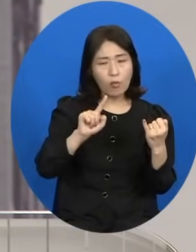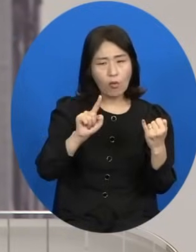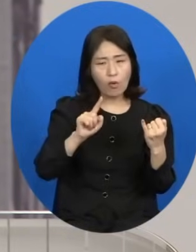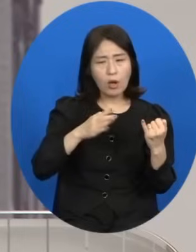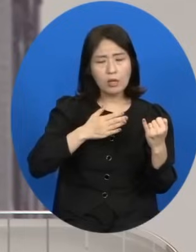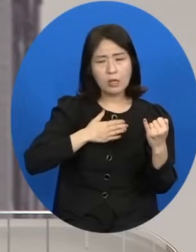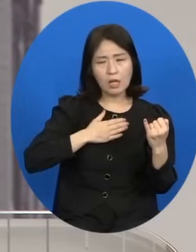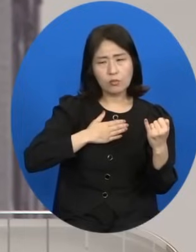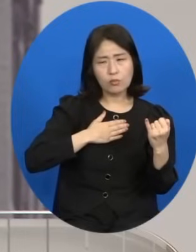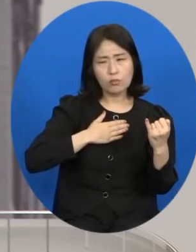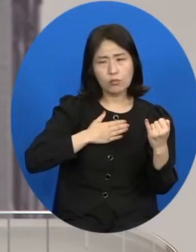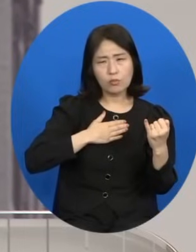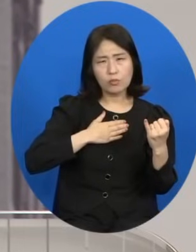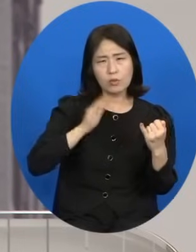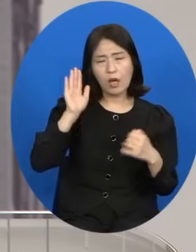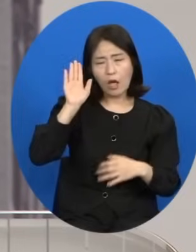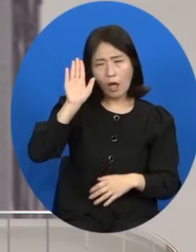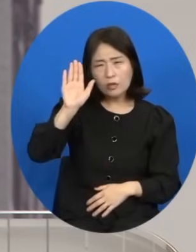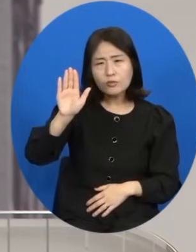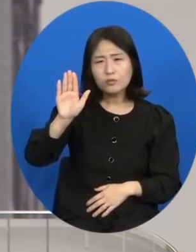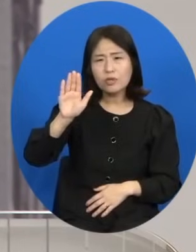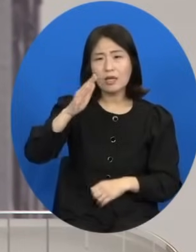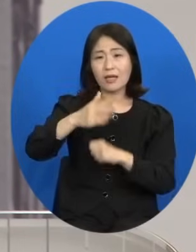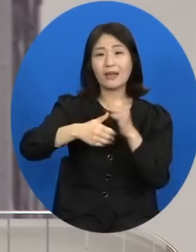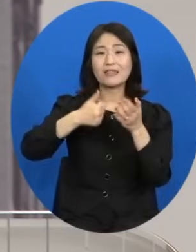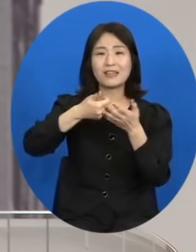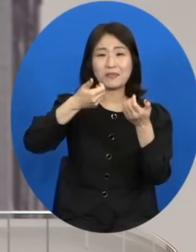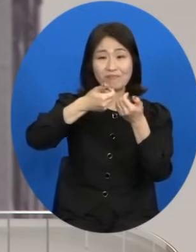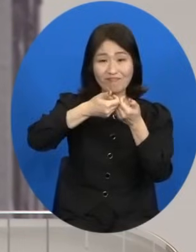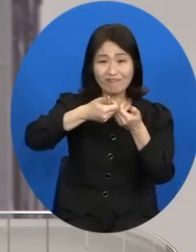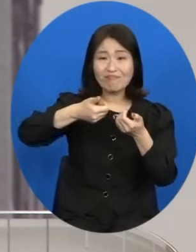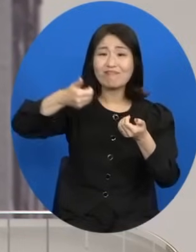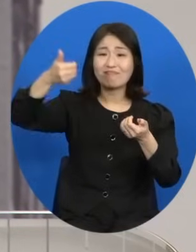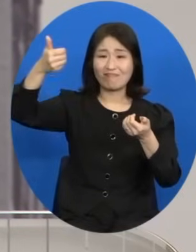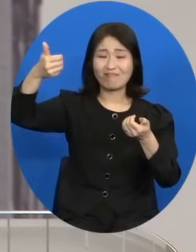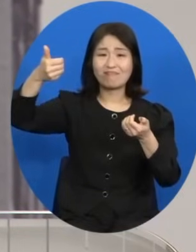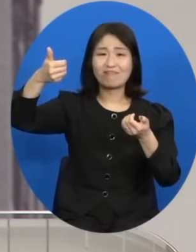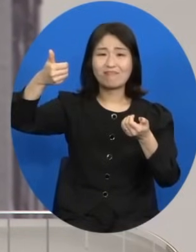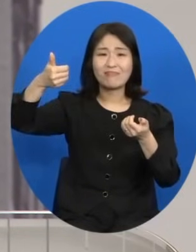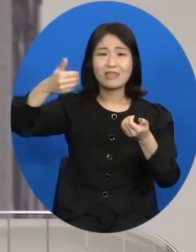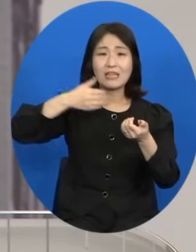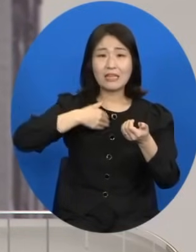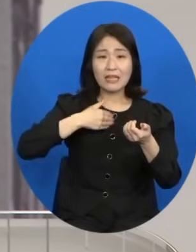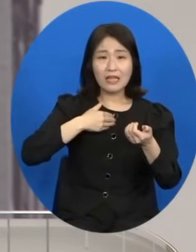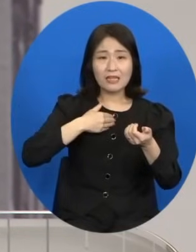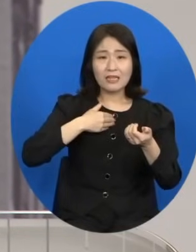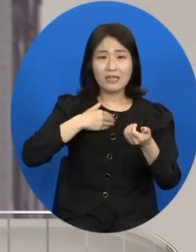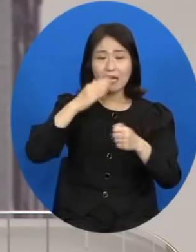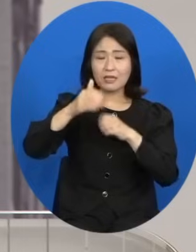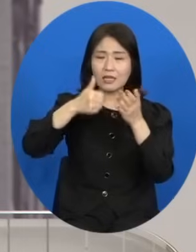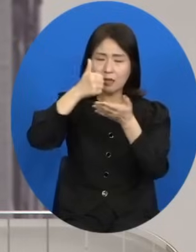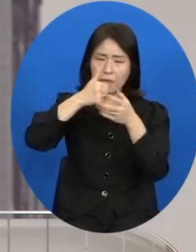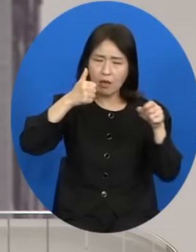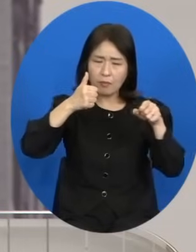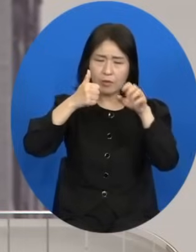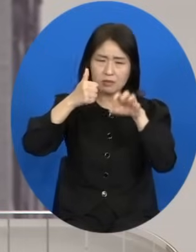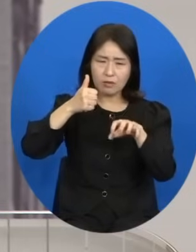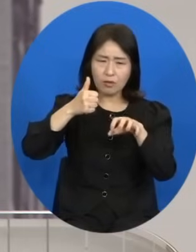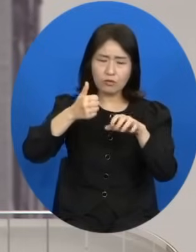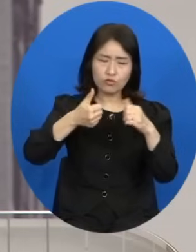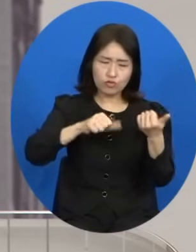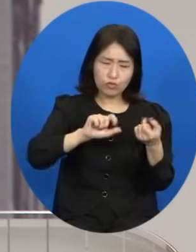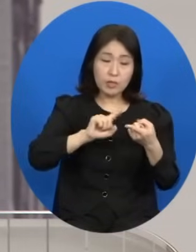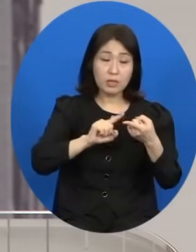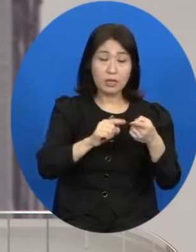이렇게 될 텐데 나는 죽음을 잘 준비하고 있는가 나는 주님 앞에 설 준비가 됐는가